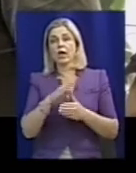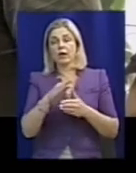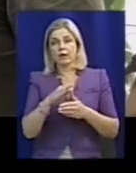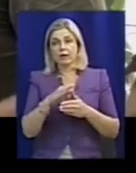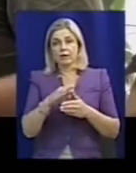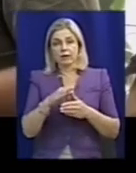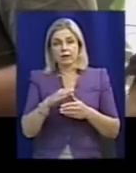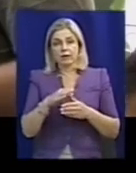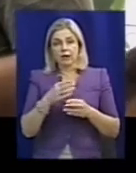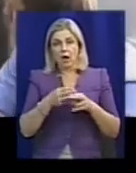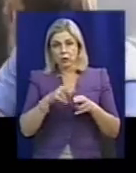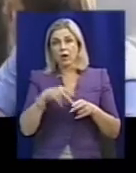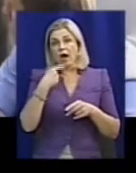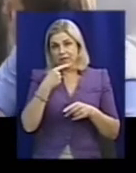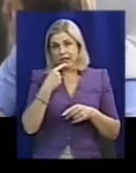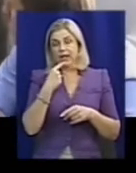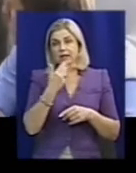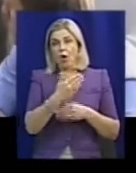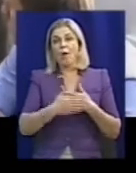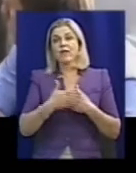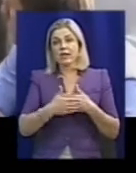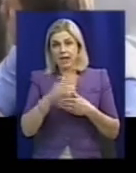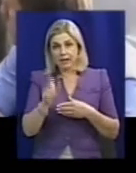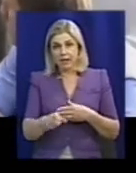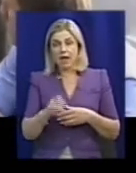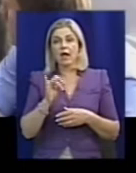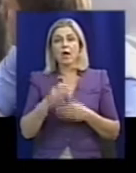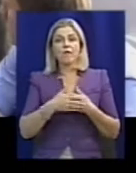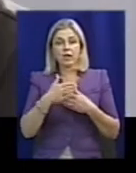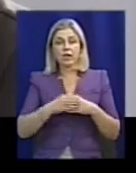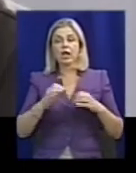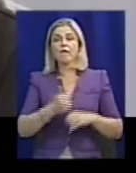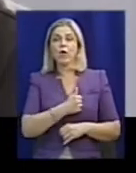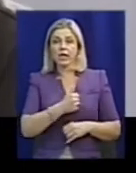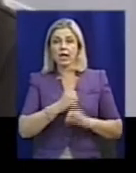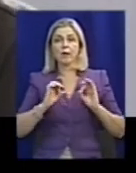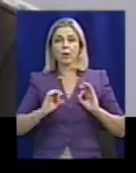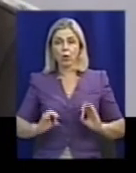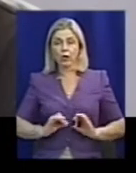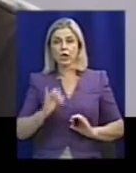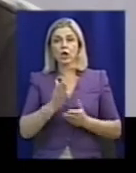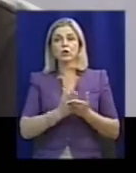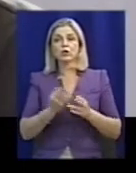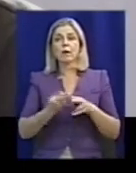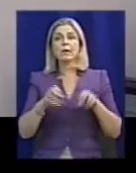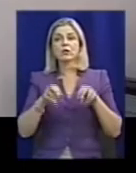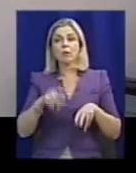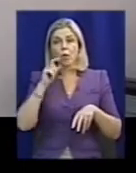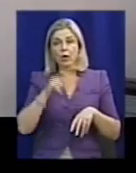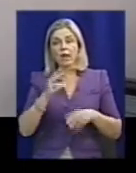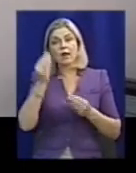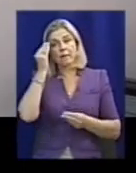висловив підозрюваний Цибуля. Звинувачення, а це представники військової прокуратури та Служби безпеки України, на думку